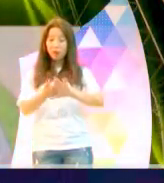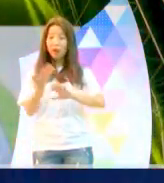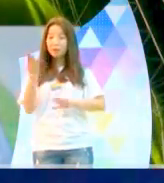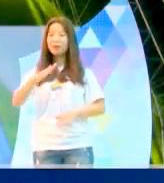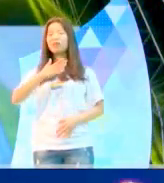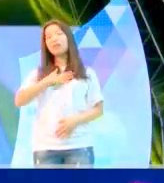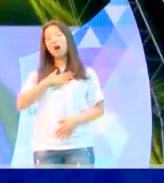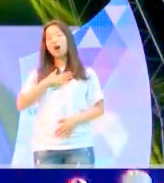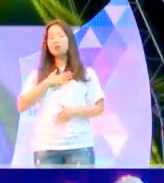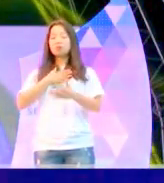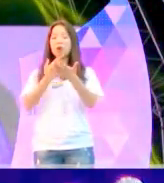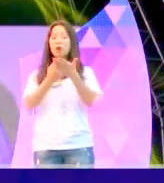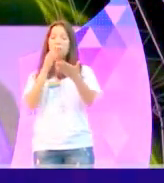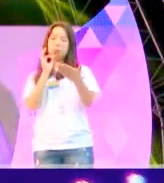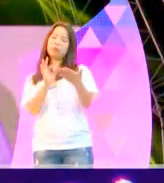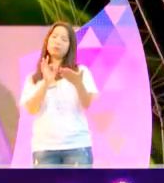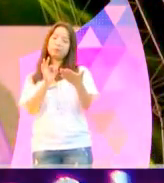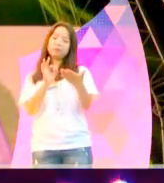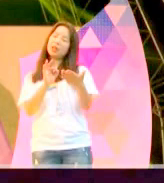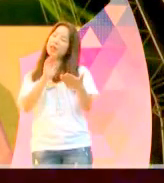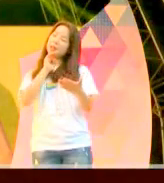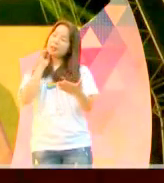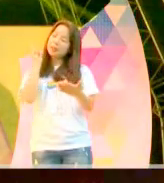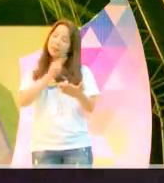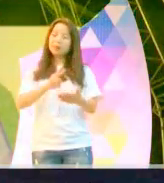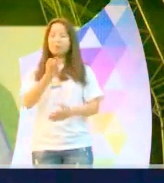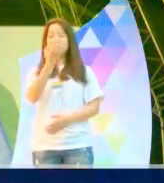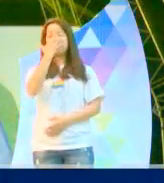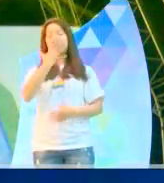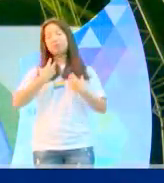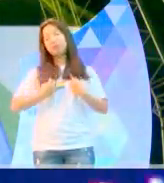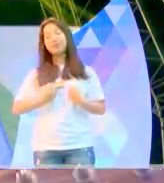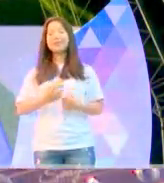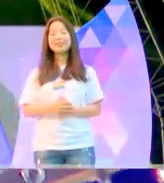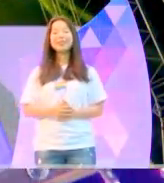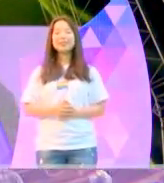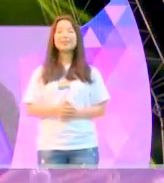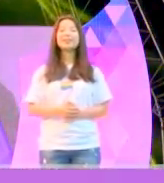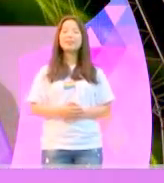나가기 전 내 방 거울을 보면서 더럽게 못생겼네 심으룩